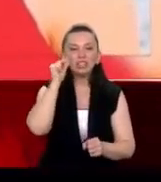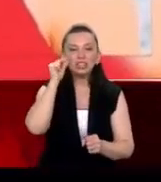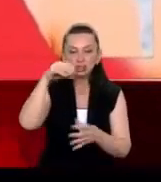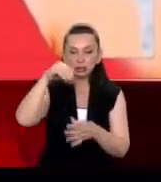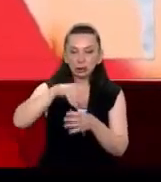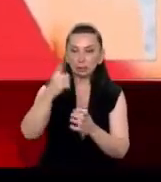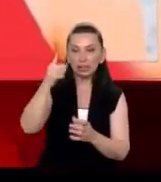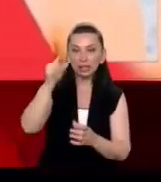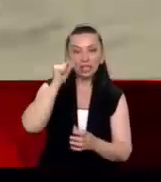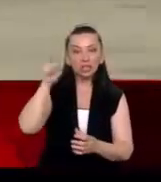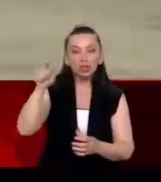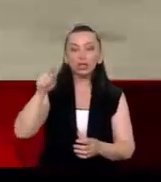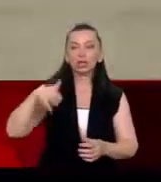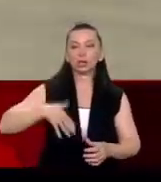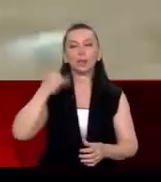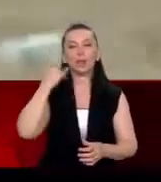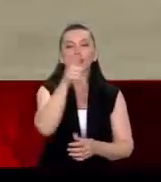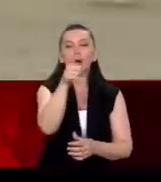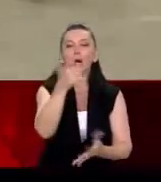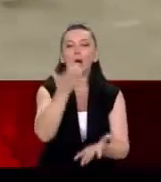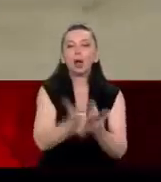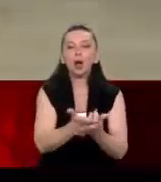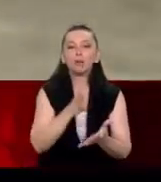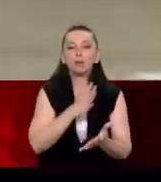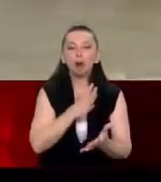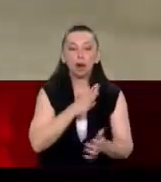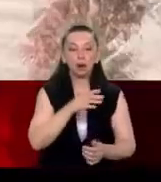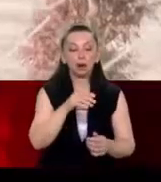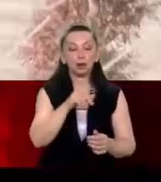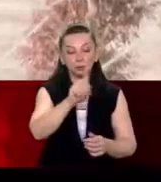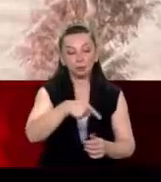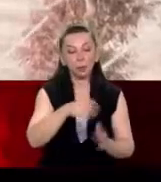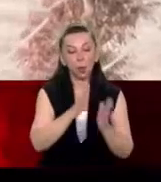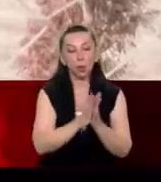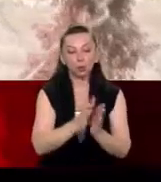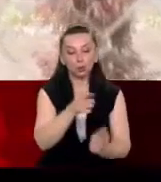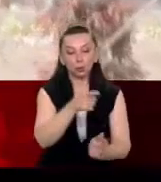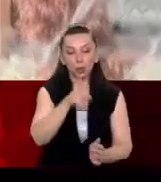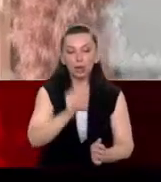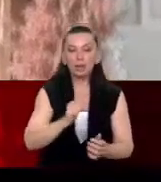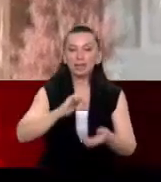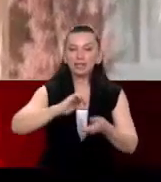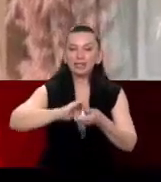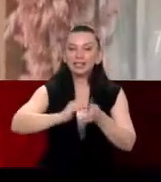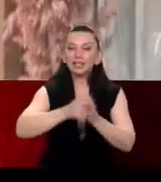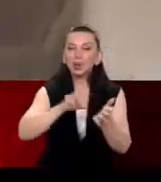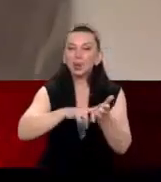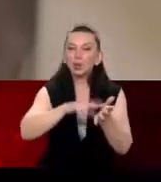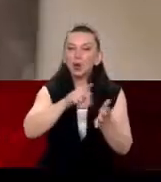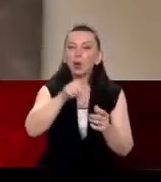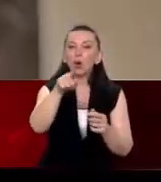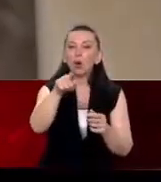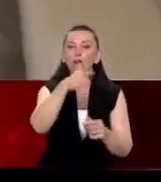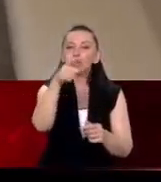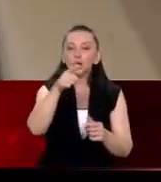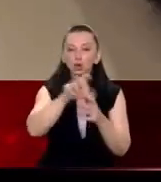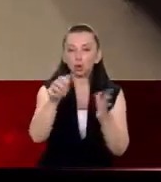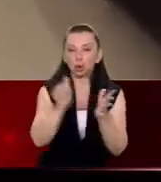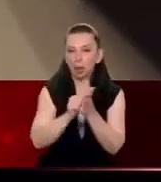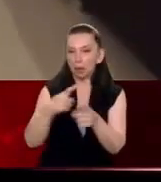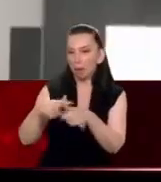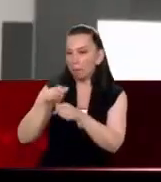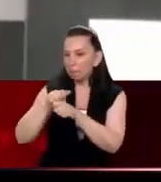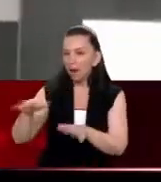cep telefonuyla kayda aldı. Hatta kadına özür dahi dilettiler. Sonra çete üyelerinden biri o videoyu sosyal medya hesabında